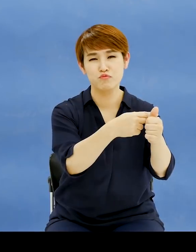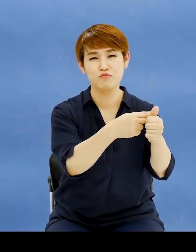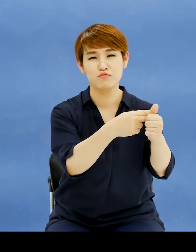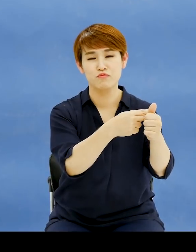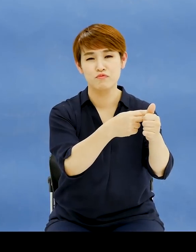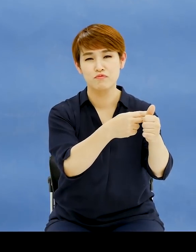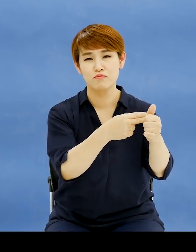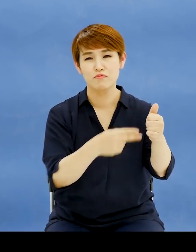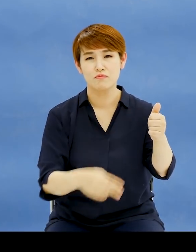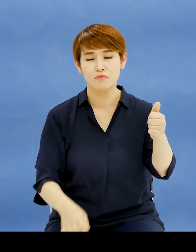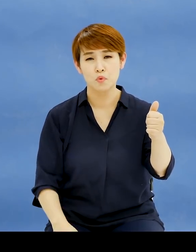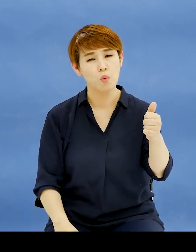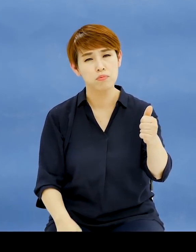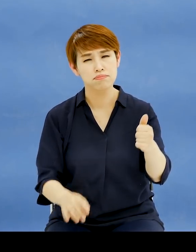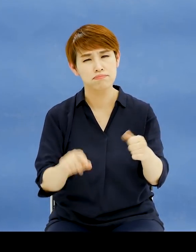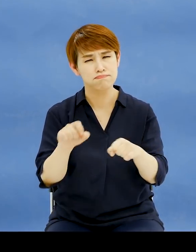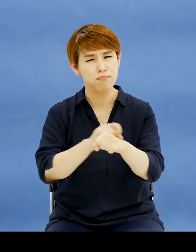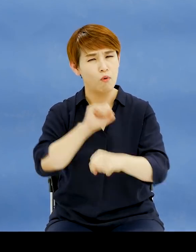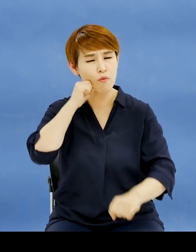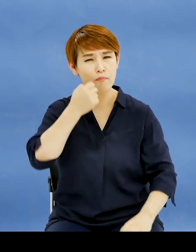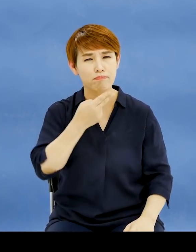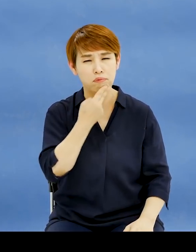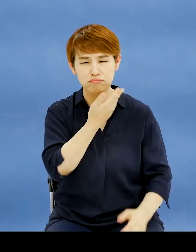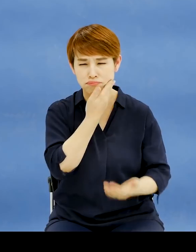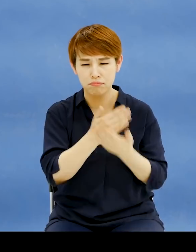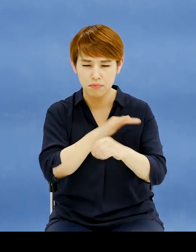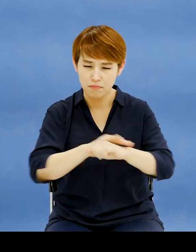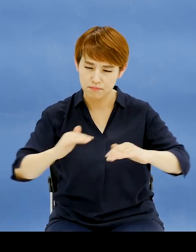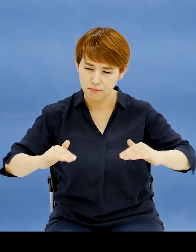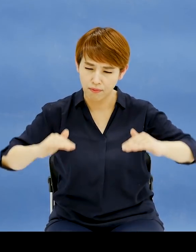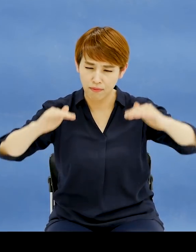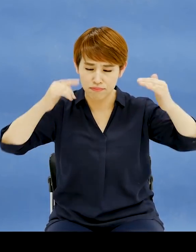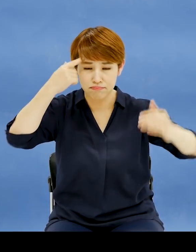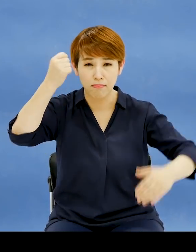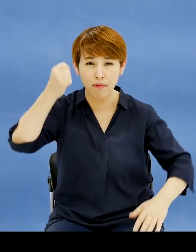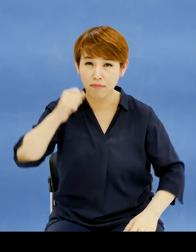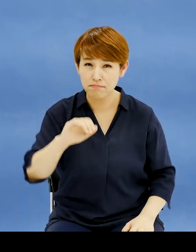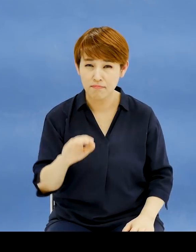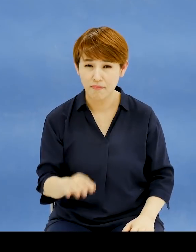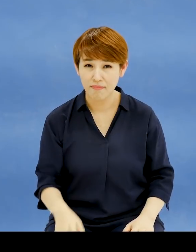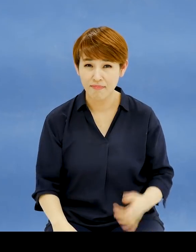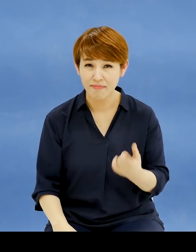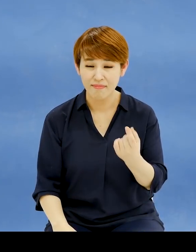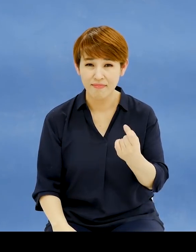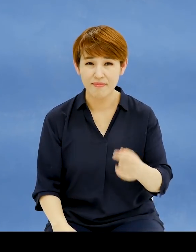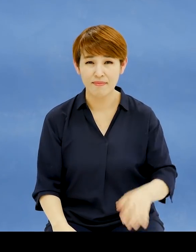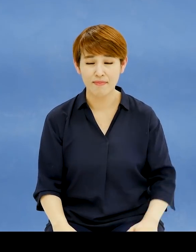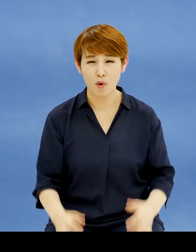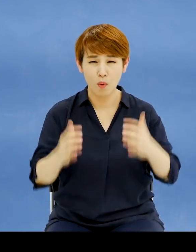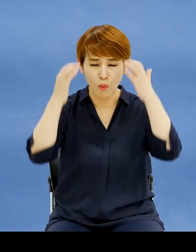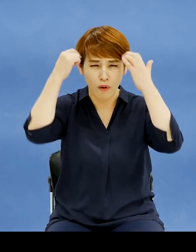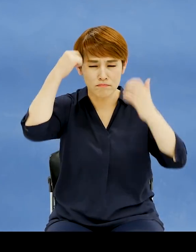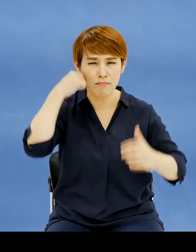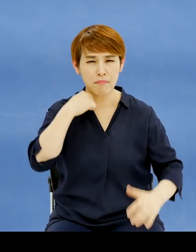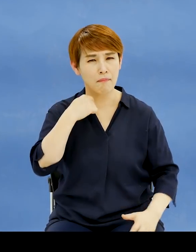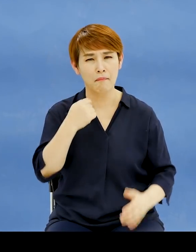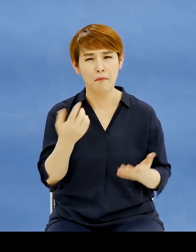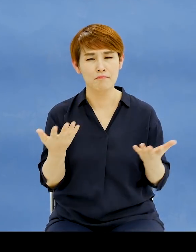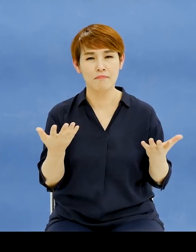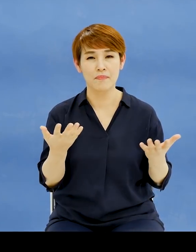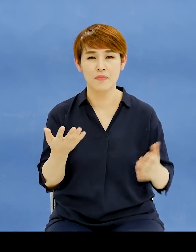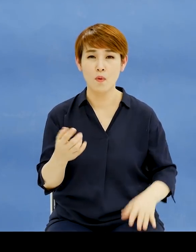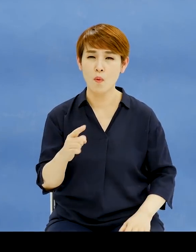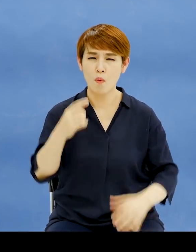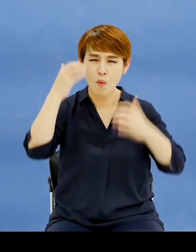교수셨고 이렇게 뵙기에도 큰 어려움이 없이 그러니까. 참 귀하게 자란 전혀 따님 고난이 안 붙어 같으시거든요. 계신데요. 어떤